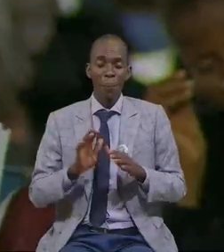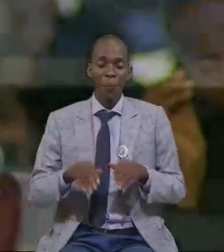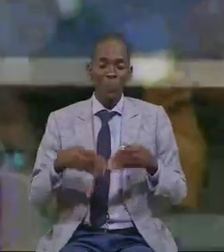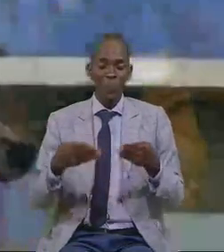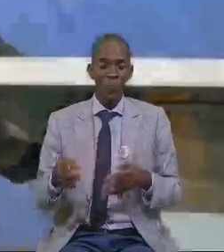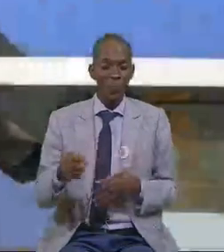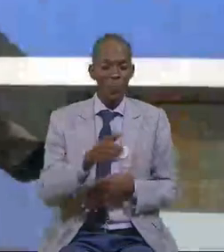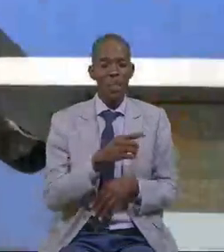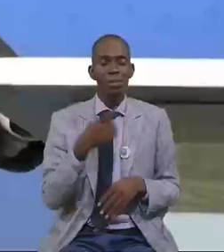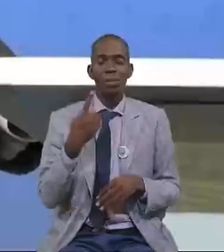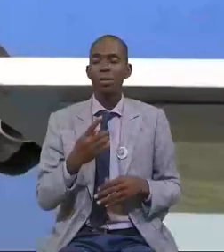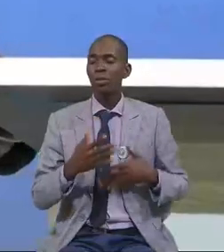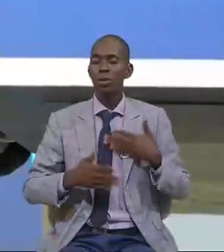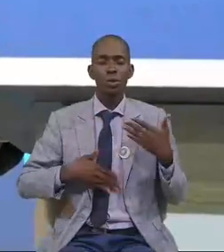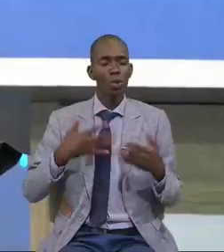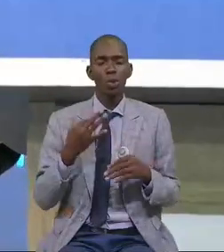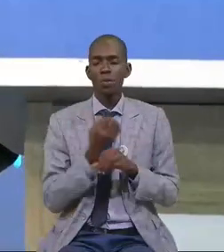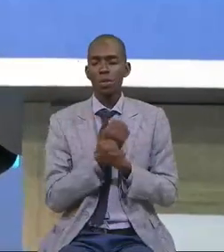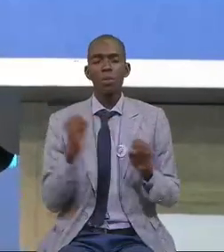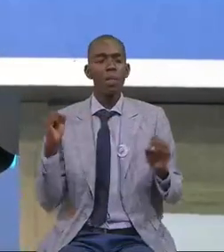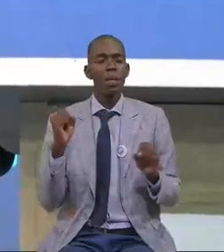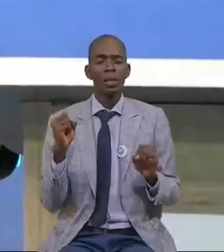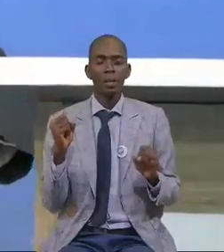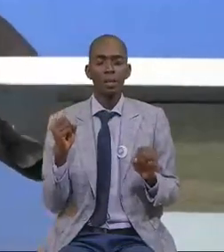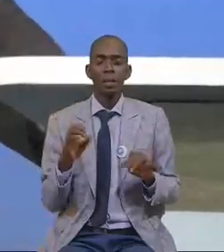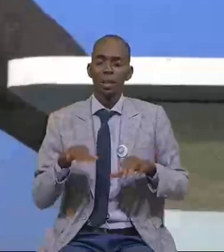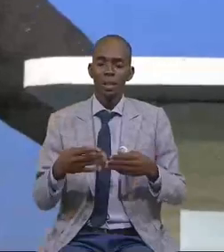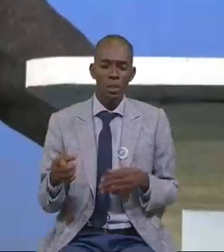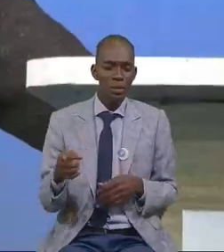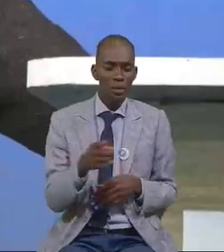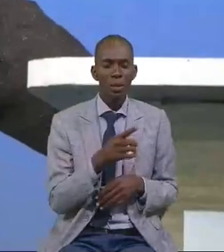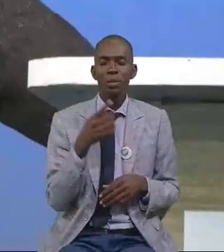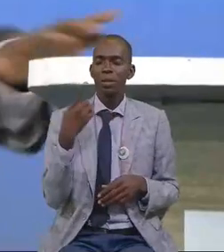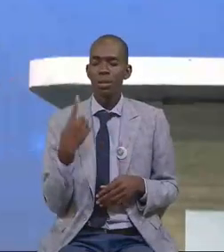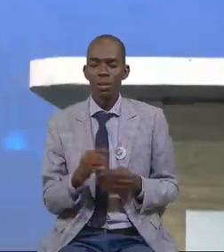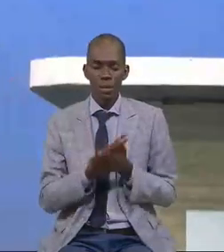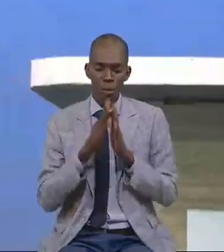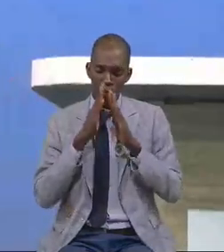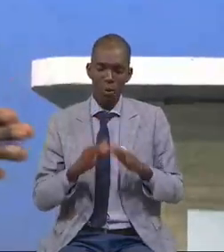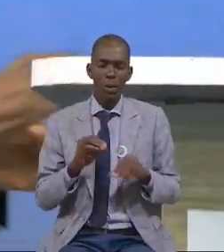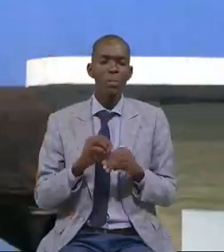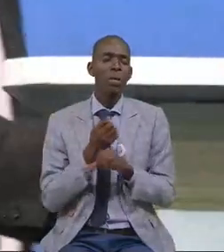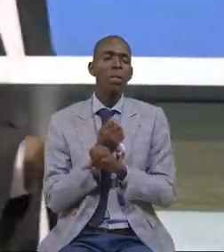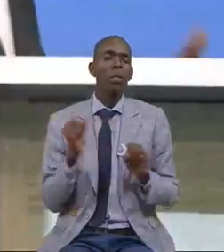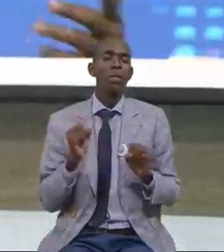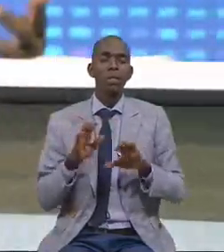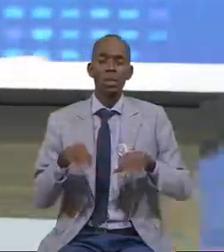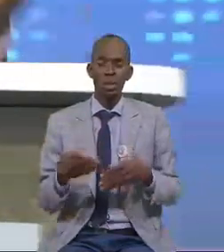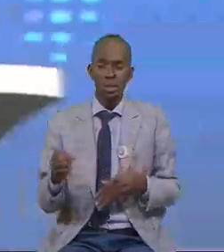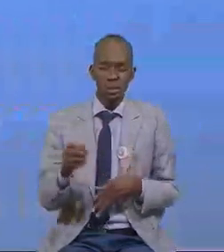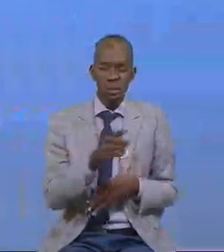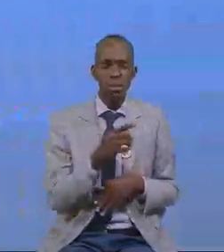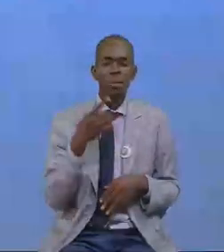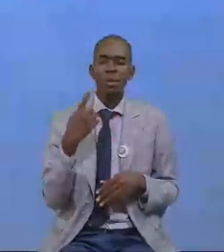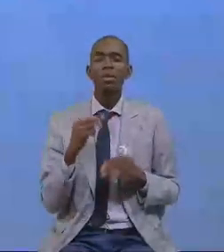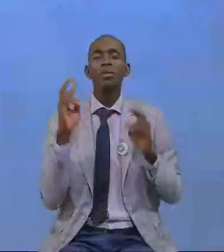Donne-leur la joie du salut. Accorde-leur la paix du salut. Donne-leur